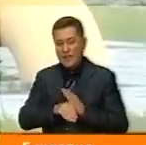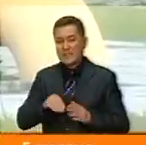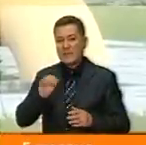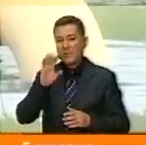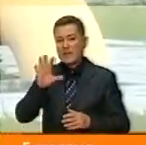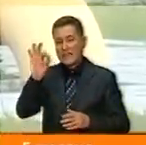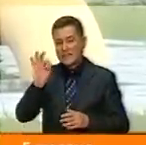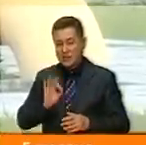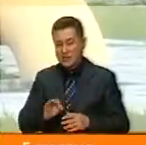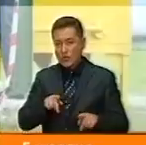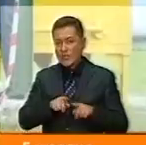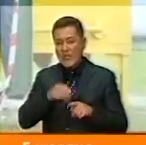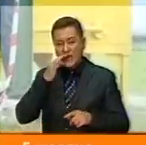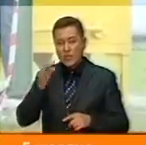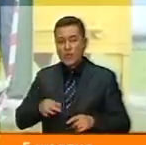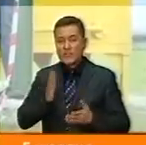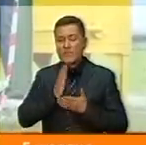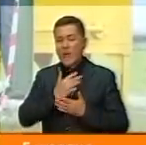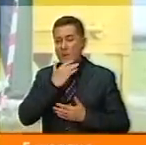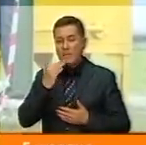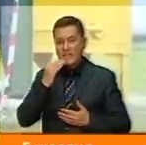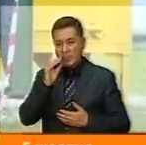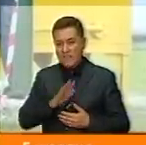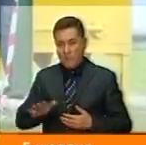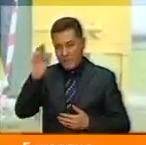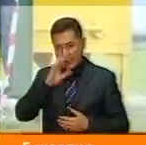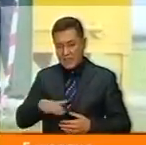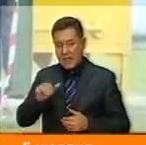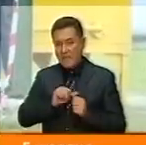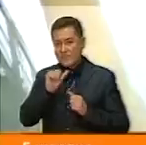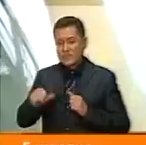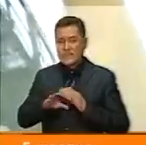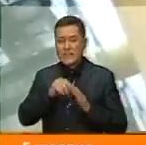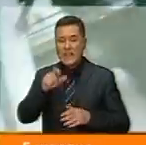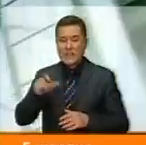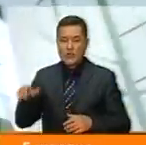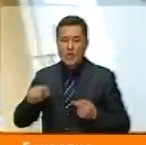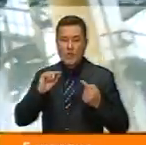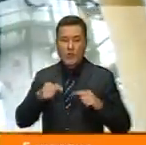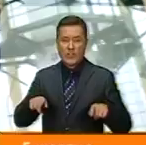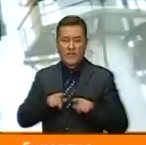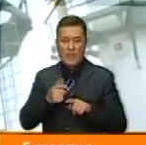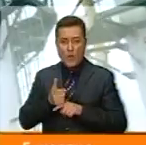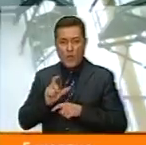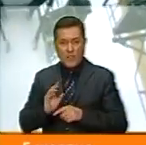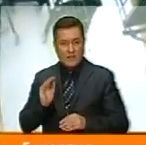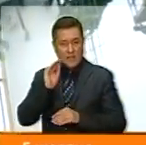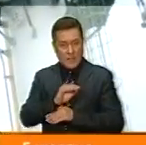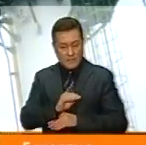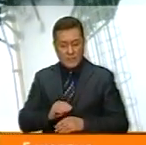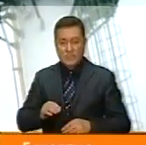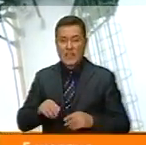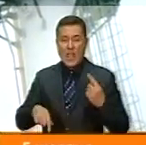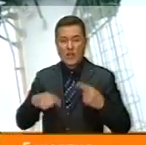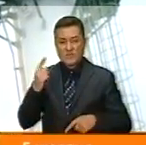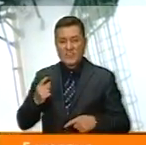15%. Мовляв, такий досвід має більшість європейських країн. Частина депутатів натомість проти такої надвижки. І ще одна принципова розбіжність